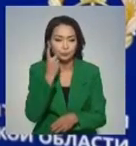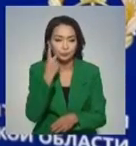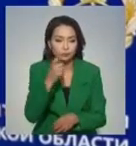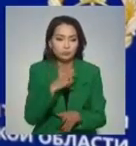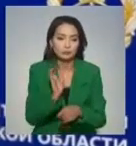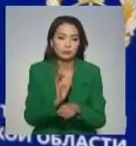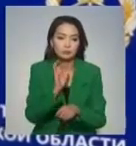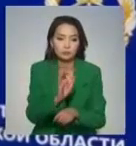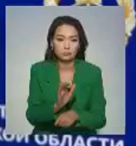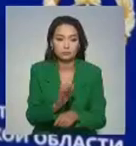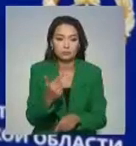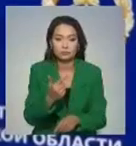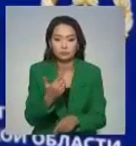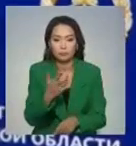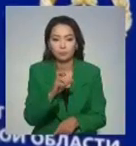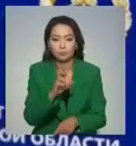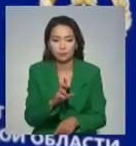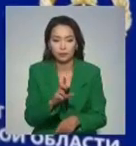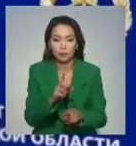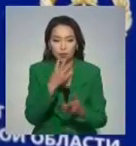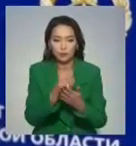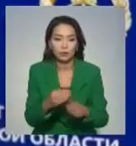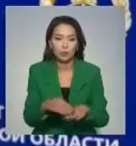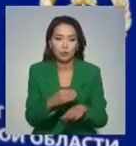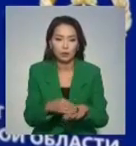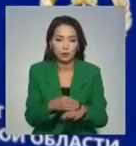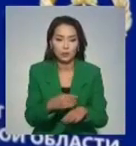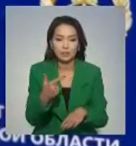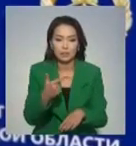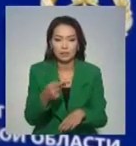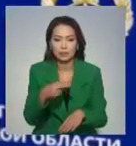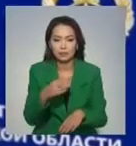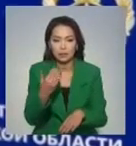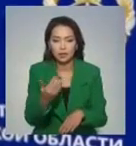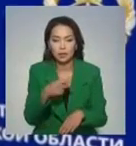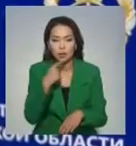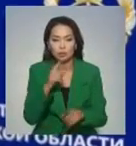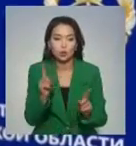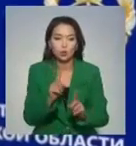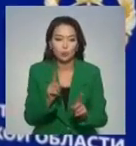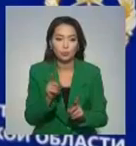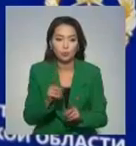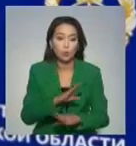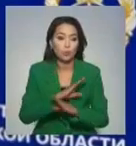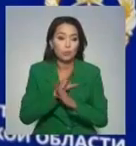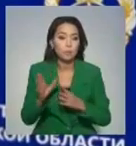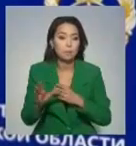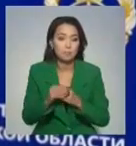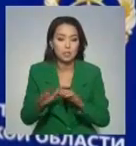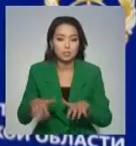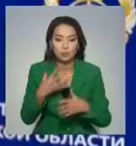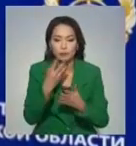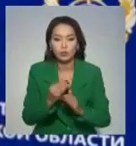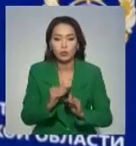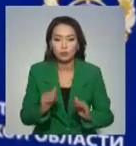отправленная гражданином Б, своей супруге, гражданке Д, где говорит ей, что собирается умереть и вместе с собой заберет своих